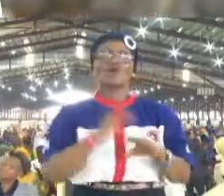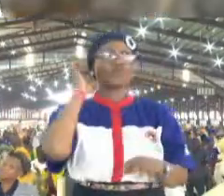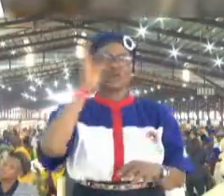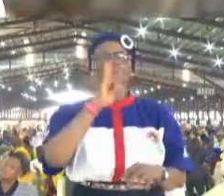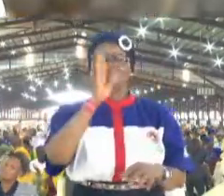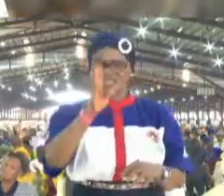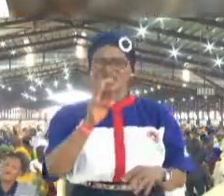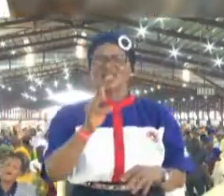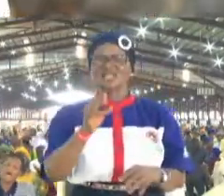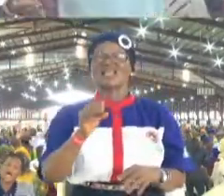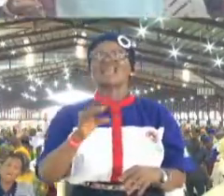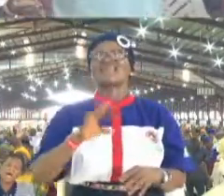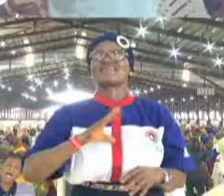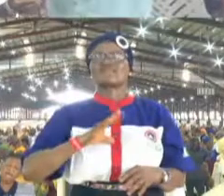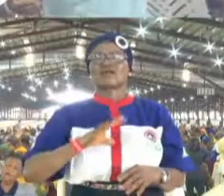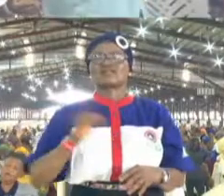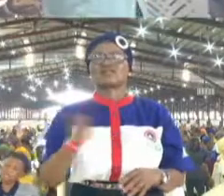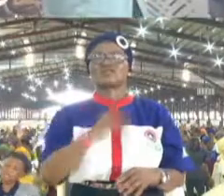Ẹ ò ní ṣubú ara.